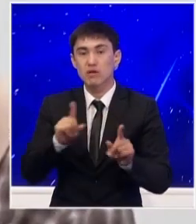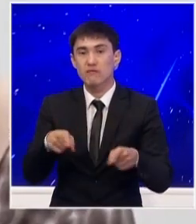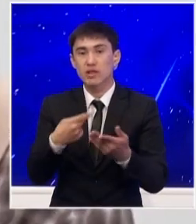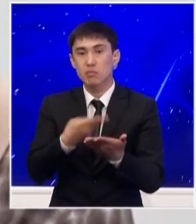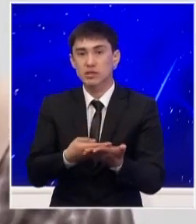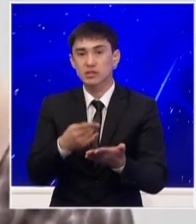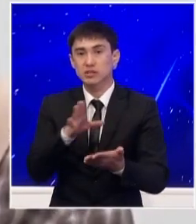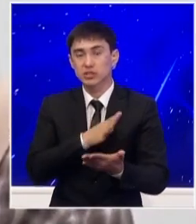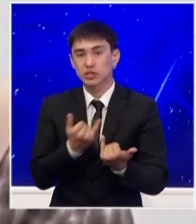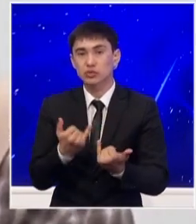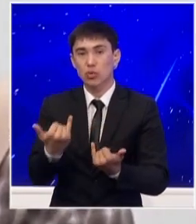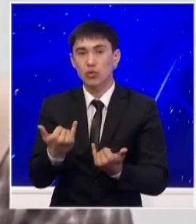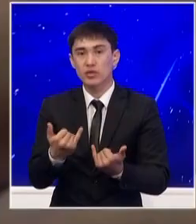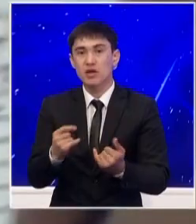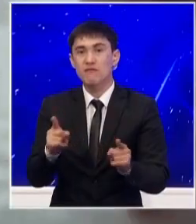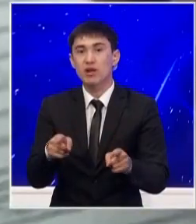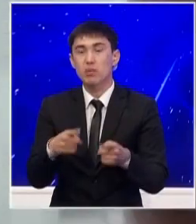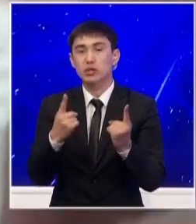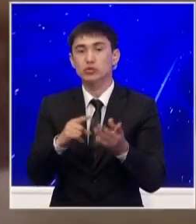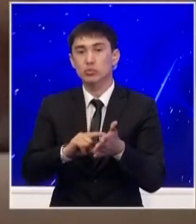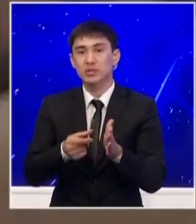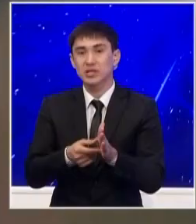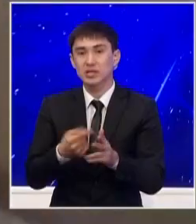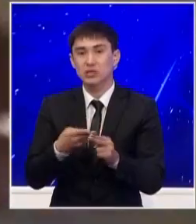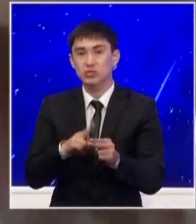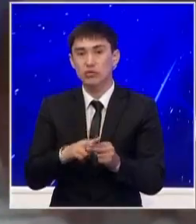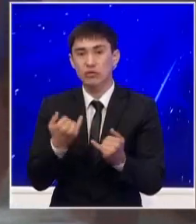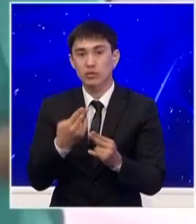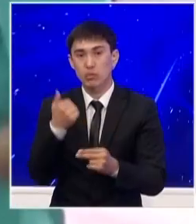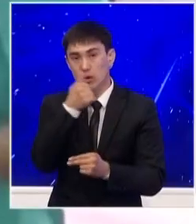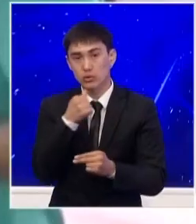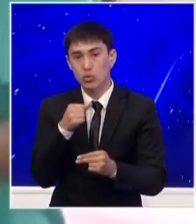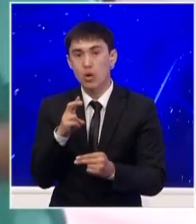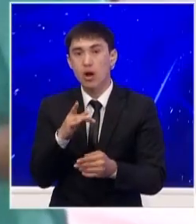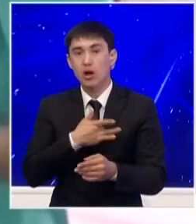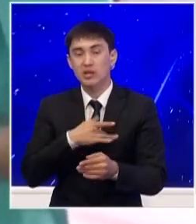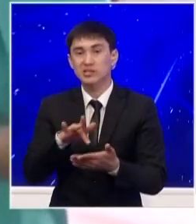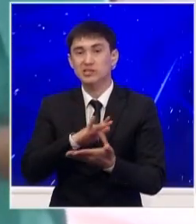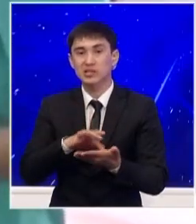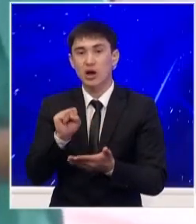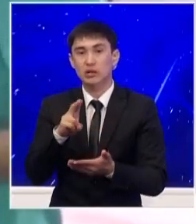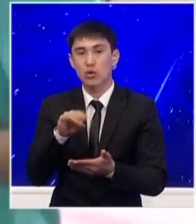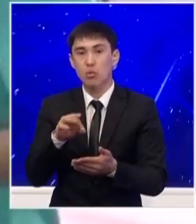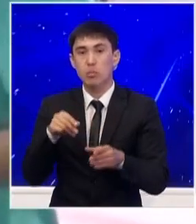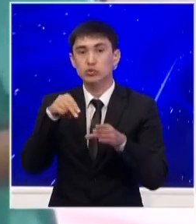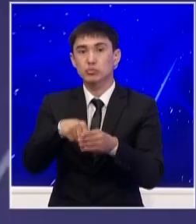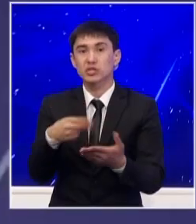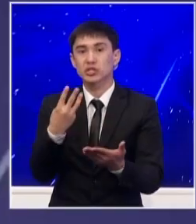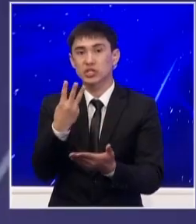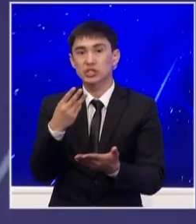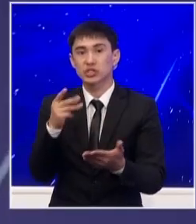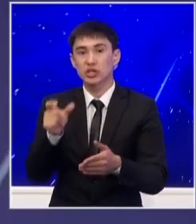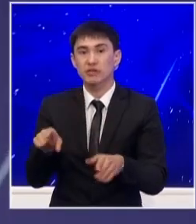реанимации. Сейчас он находится в реабилитационном отделении. К слову, в этом году в кардиоцентр «Октау» поступило 3 человека с таким